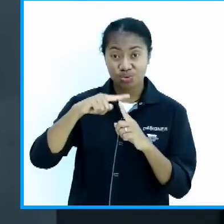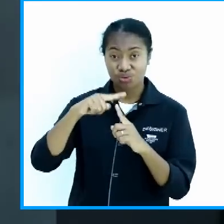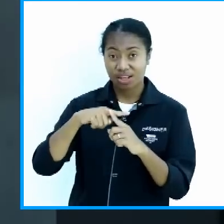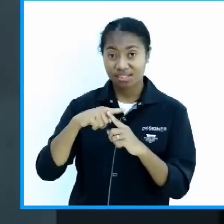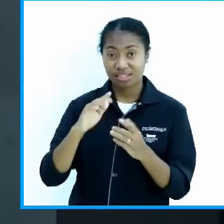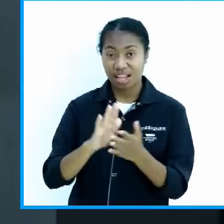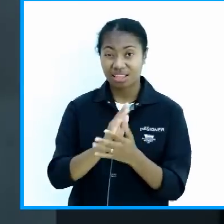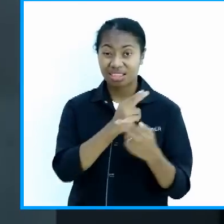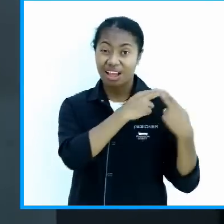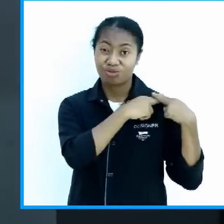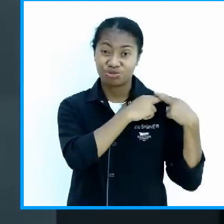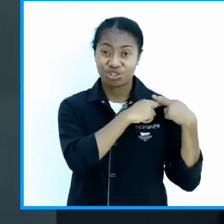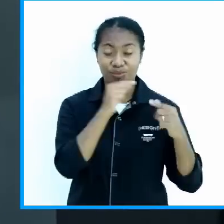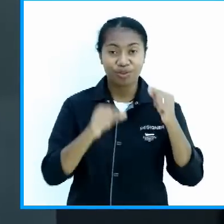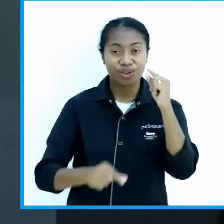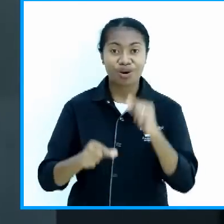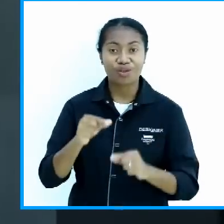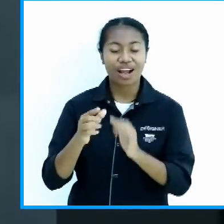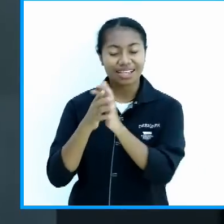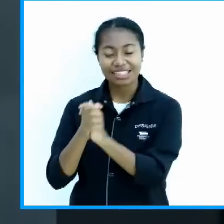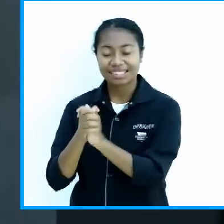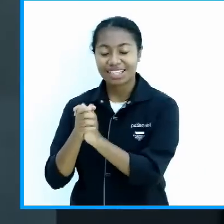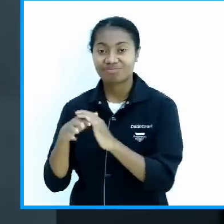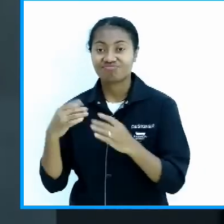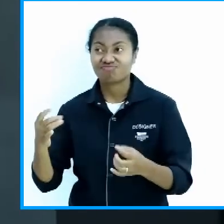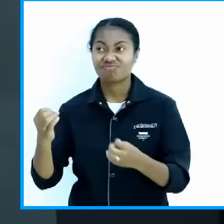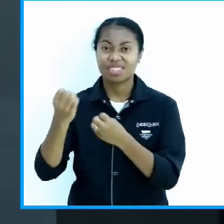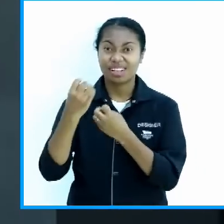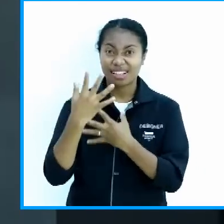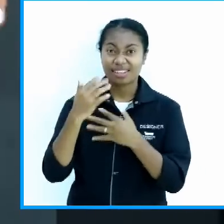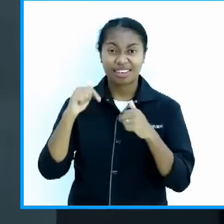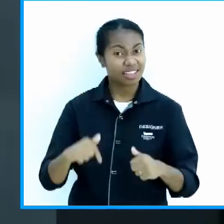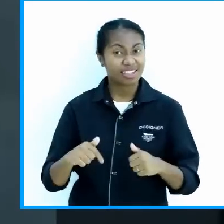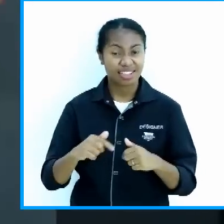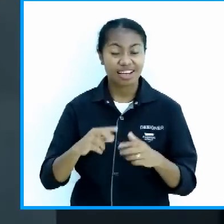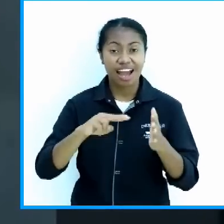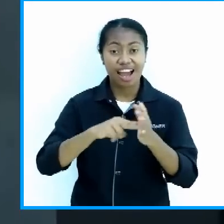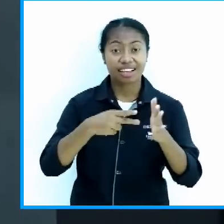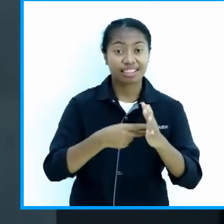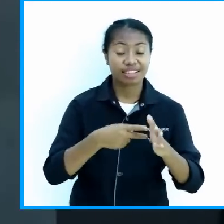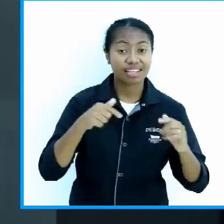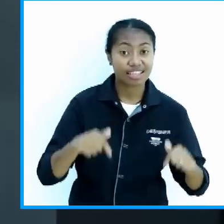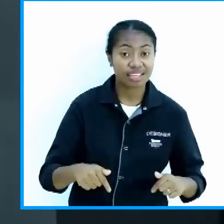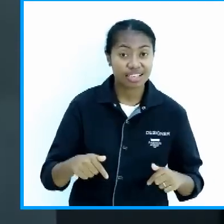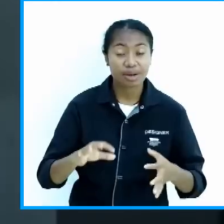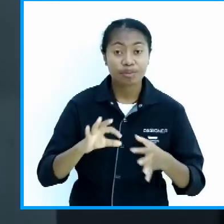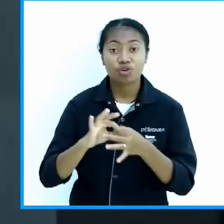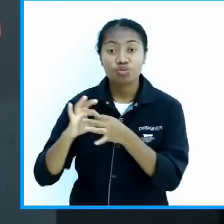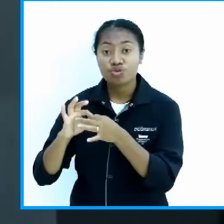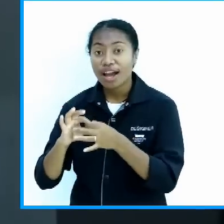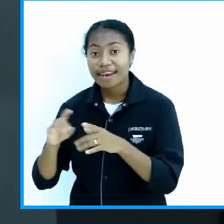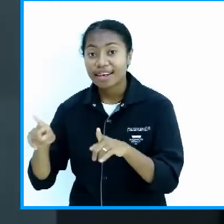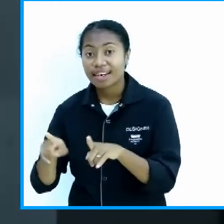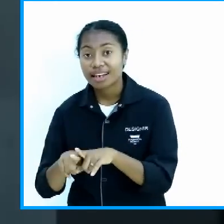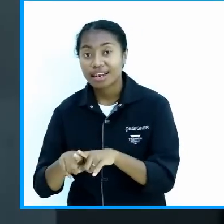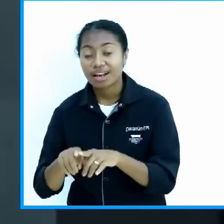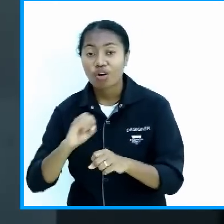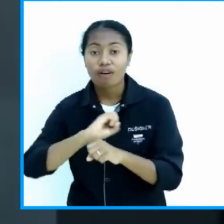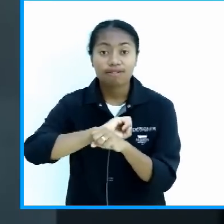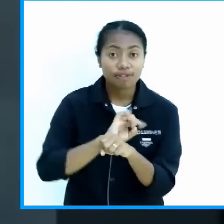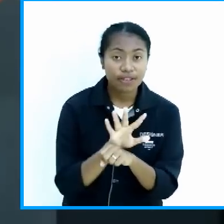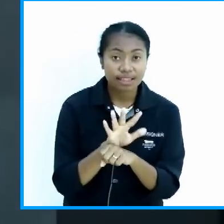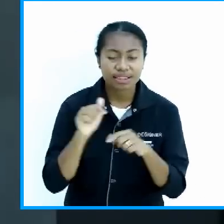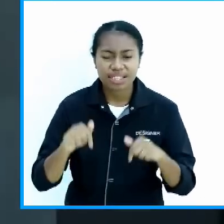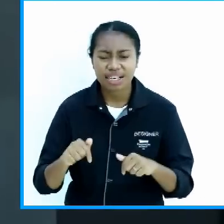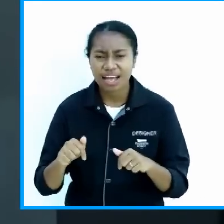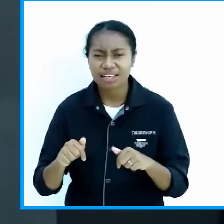Kristen. Maka dengan semua penjelasan ini berarti bahwa semua penghubung-hubungan COVID dengan segala